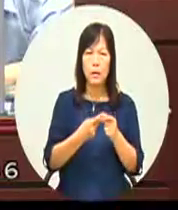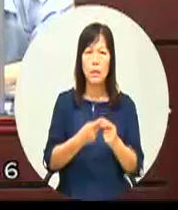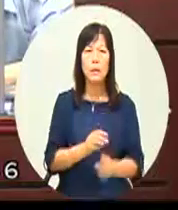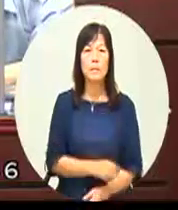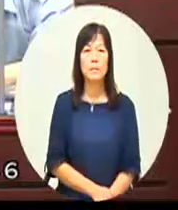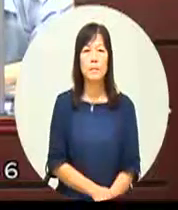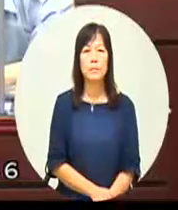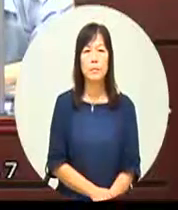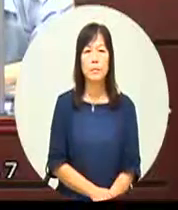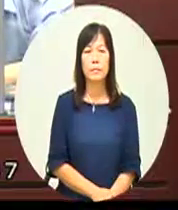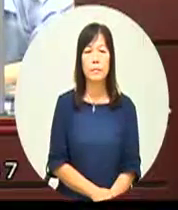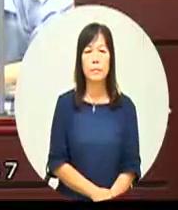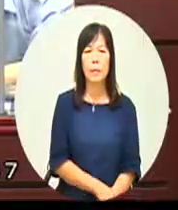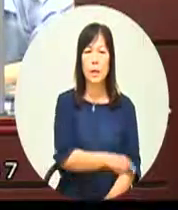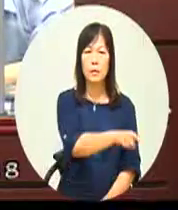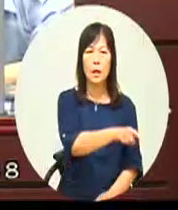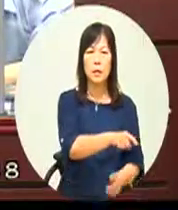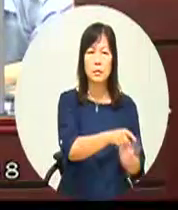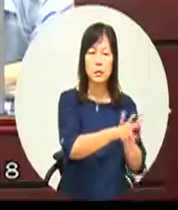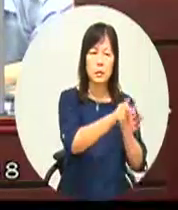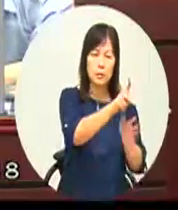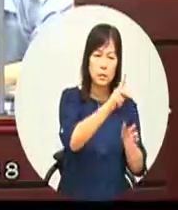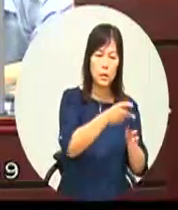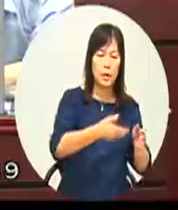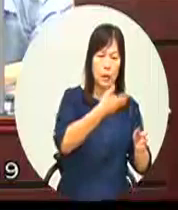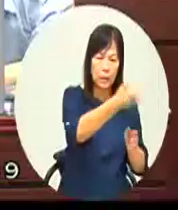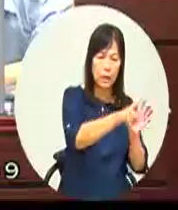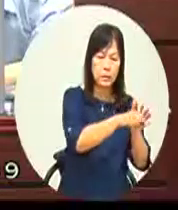是借还是在那个立